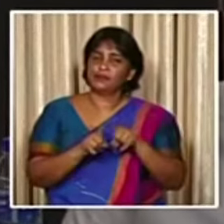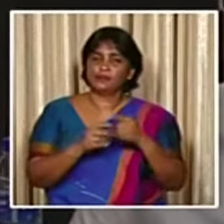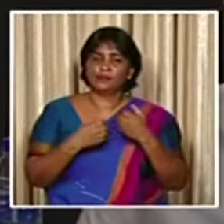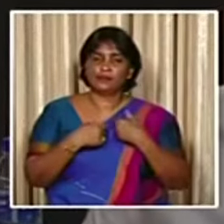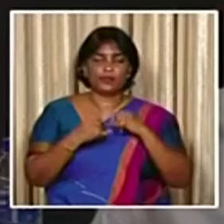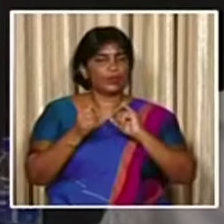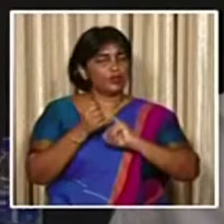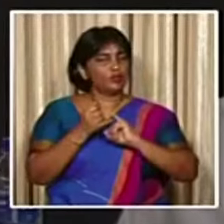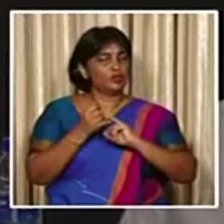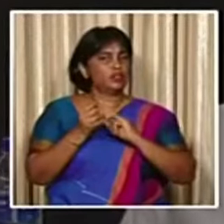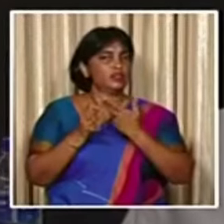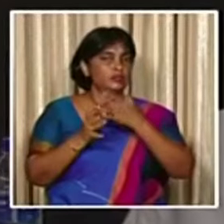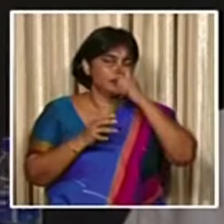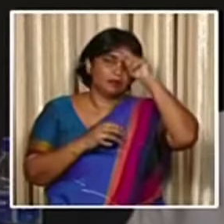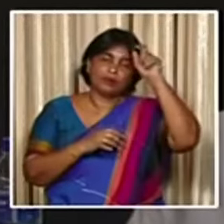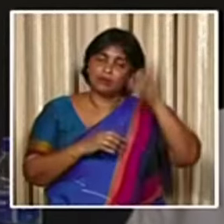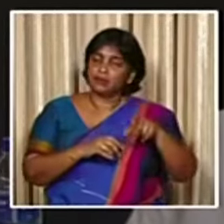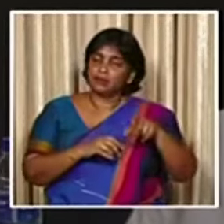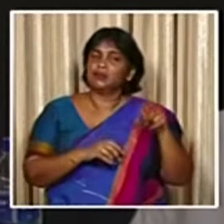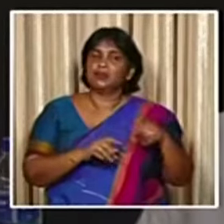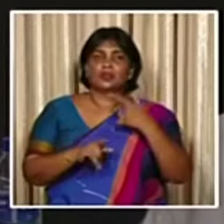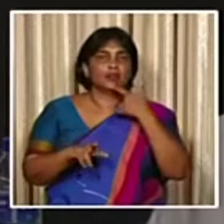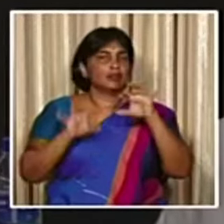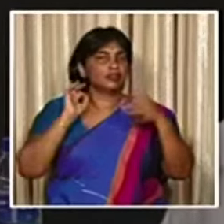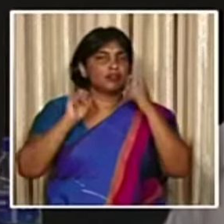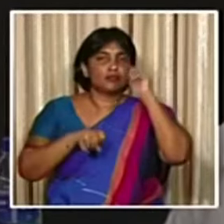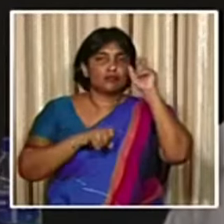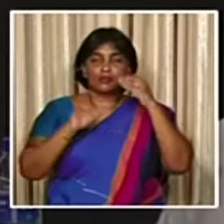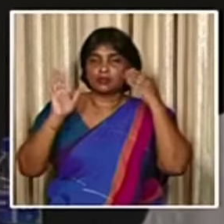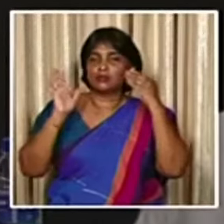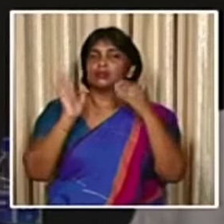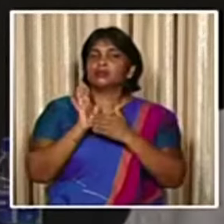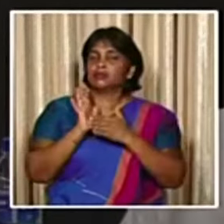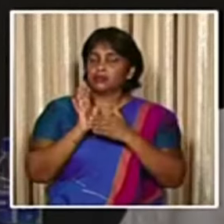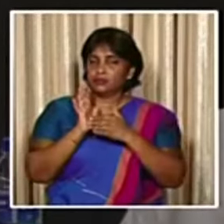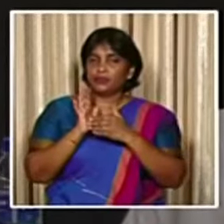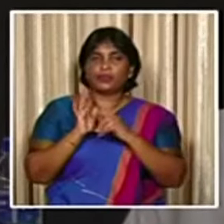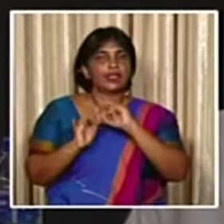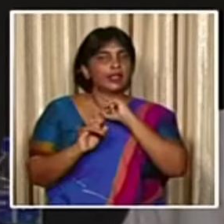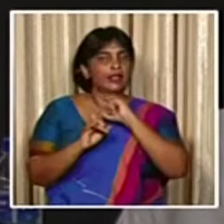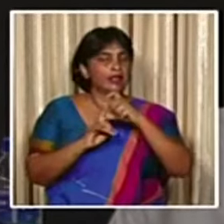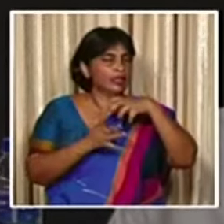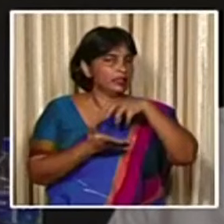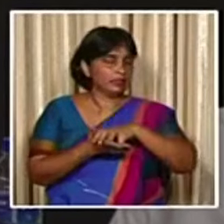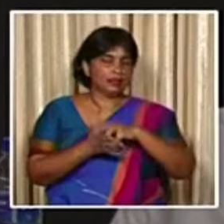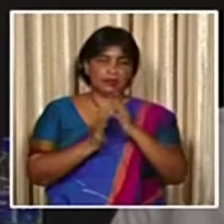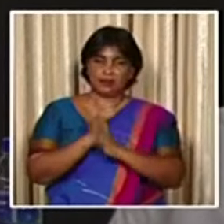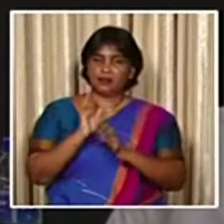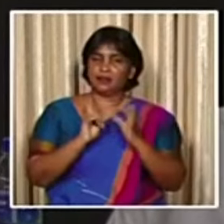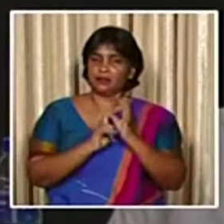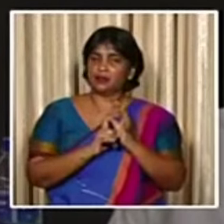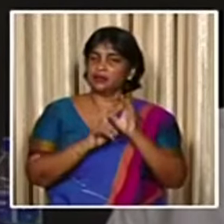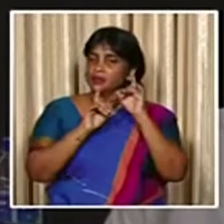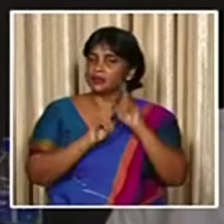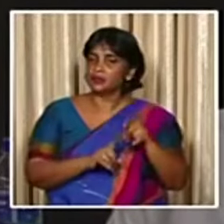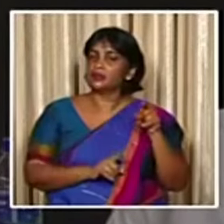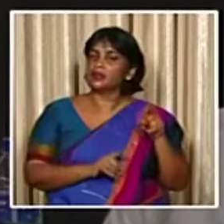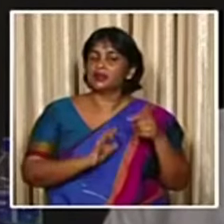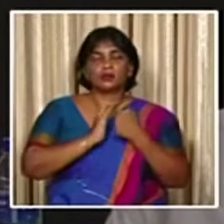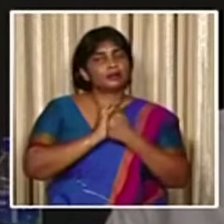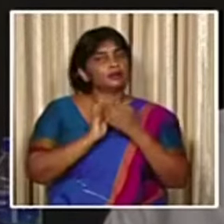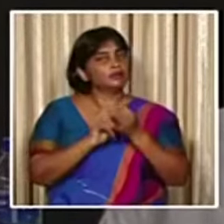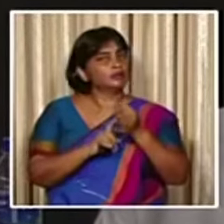අපේ සුදිත් සංජය පෙරේර මන්ත්‍රීතුමත් වතුකම්කරු ජනතාව නියෝජනය කරන කෑගල්ල දිස්ත්‍රික්කයේ මන්ත්‍රීවරයෙක්. එතට